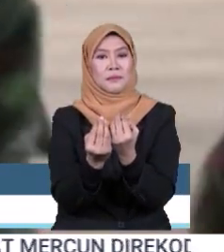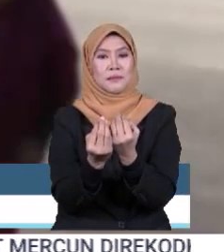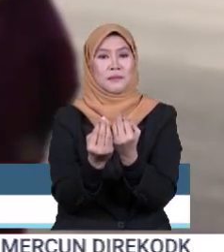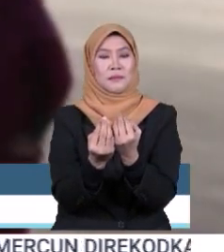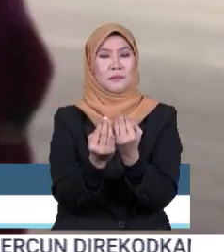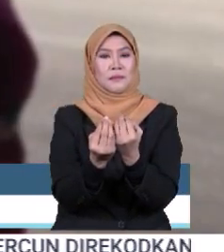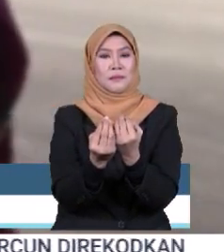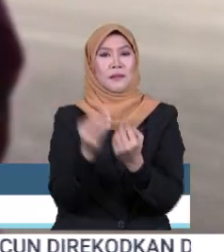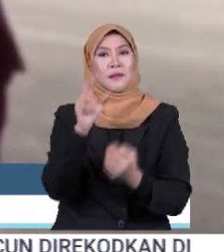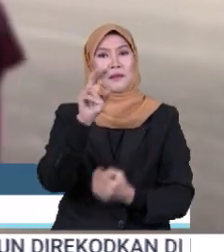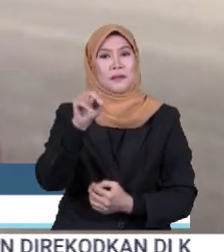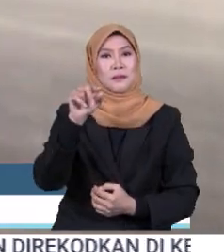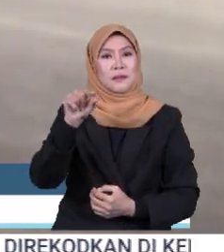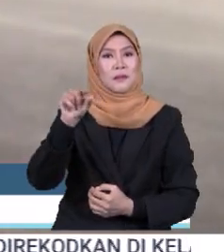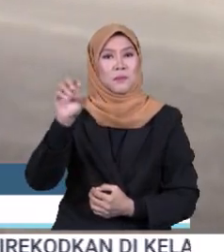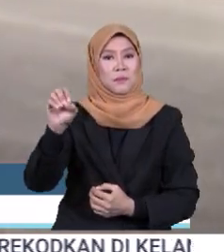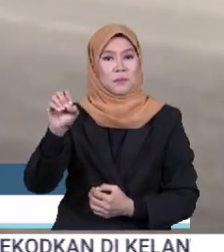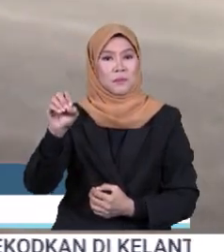badan-badan bukan kerajaan